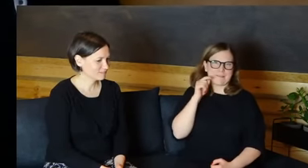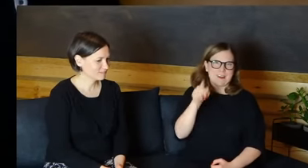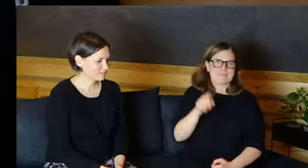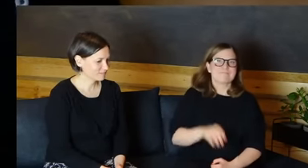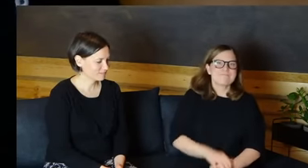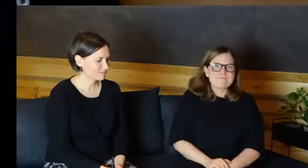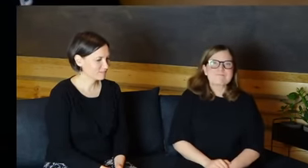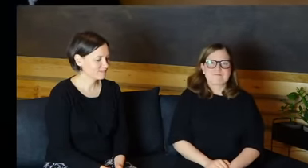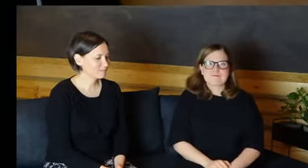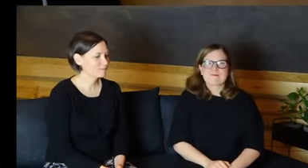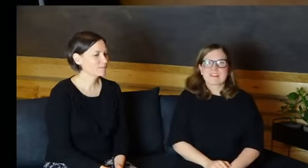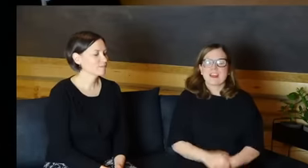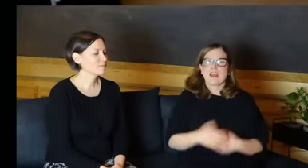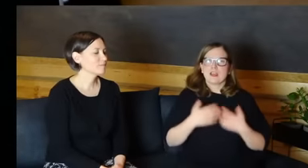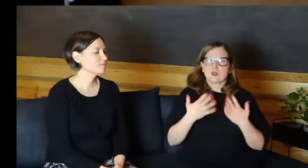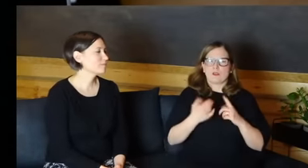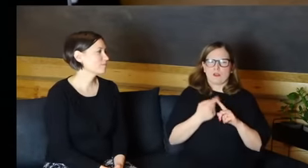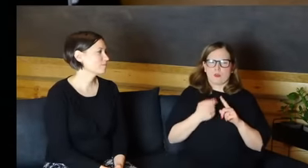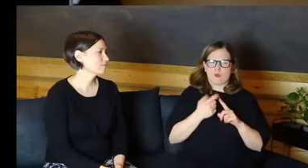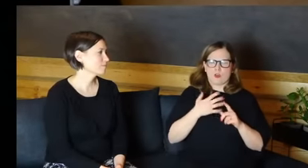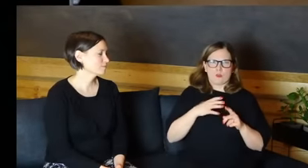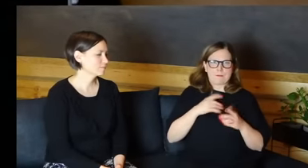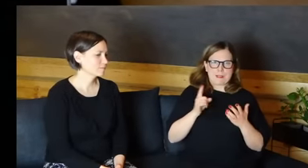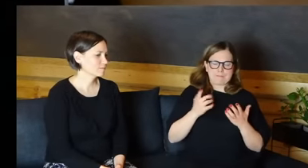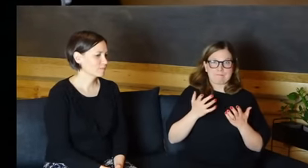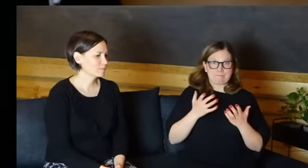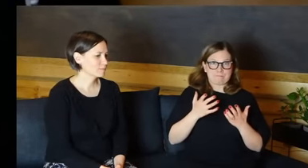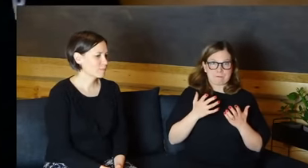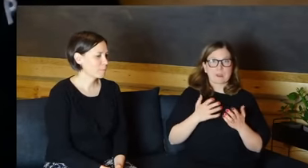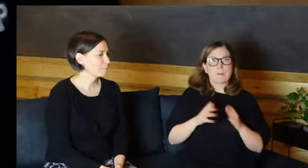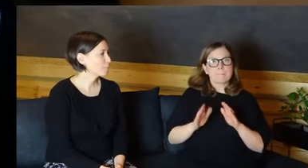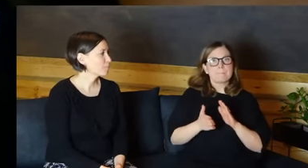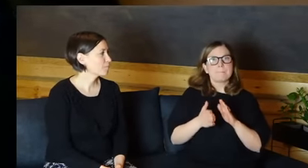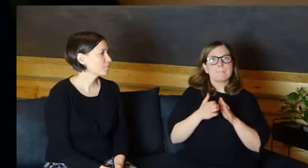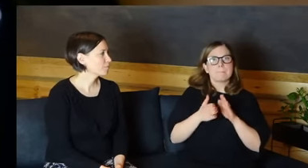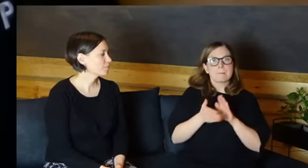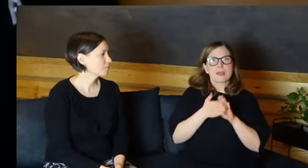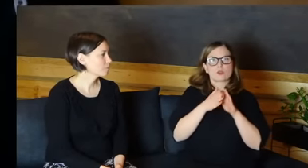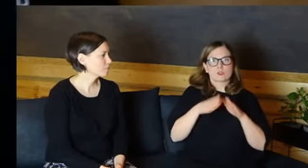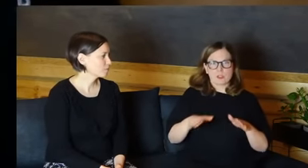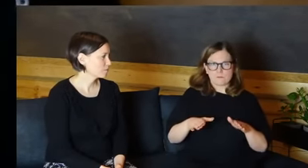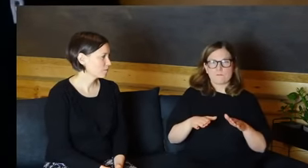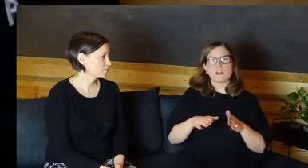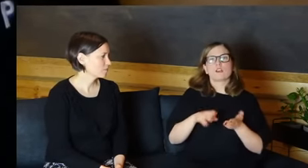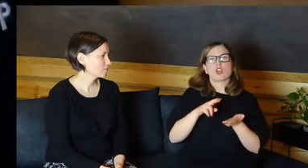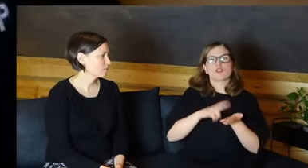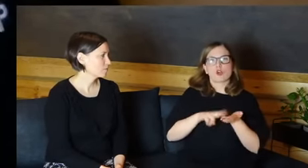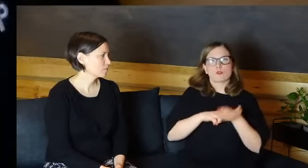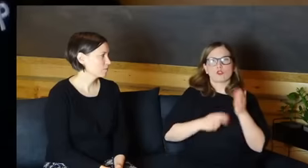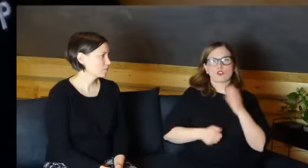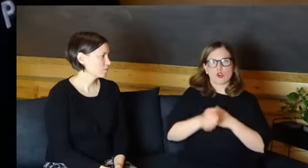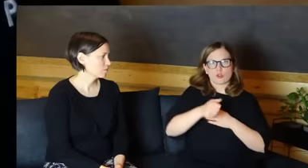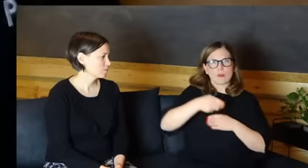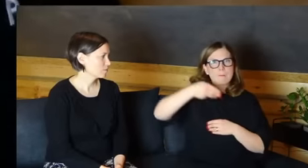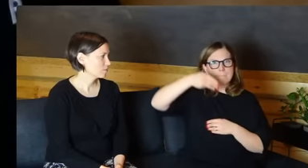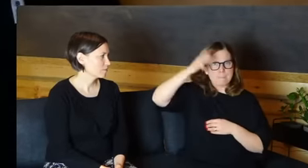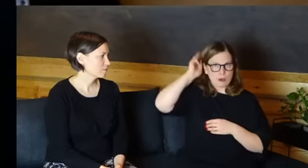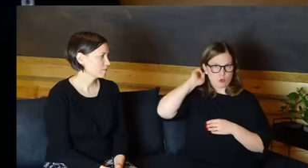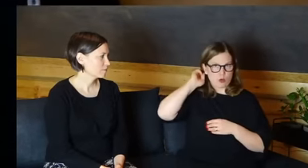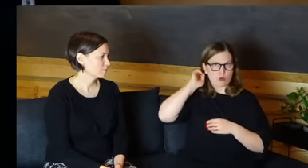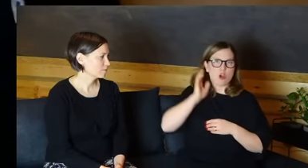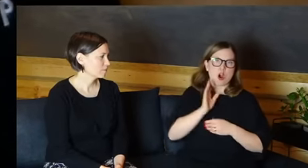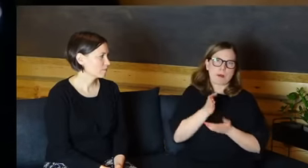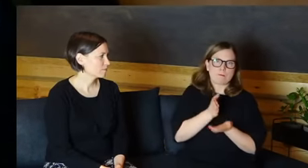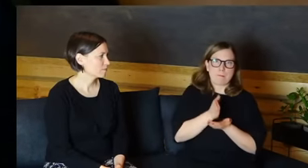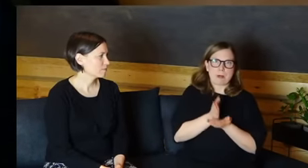Nytten sitten tähän alkuun haluttaisiin myös kuulla perustavan toimitusjohtaja Markku Nenosen. Nenosen